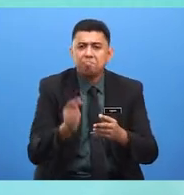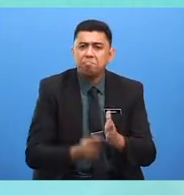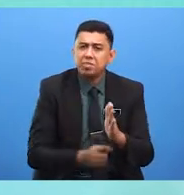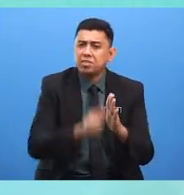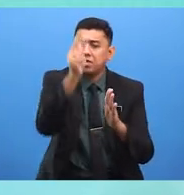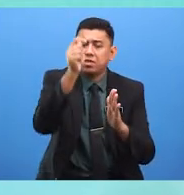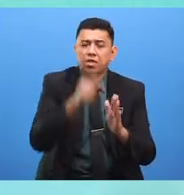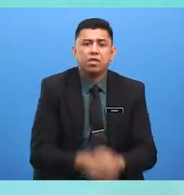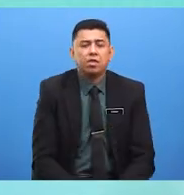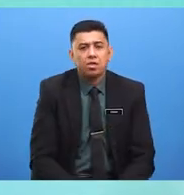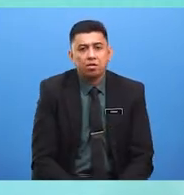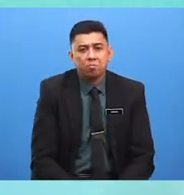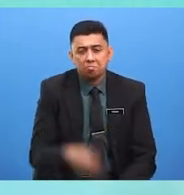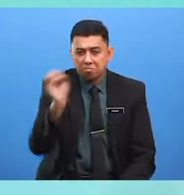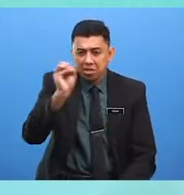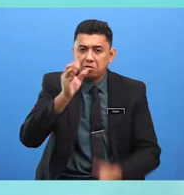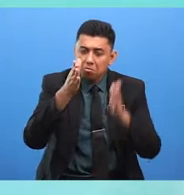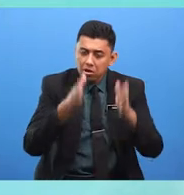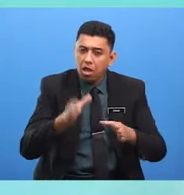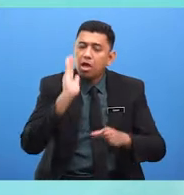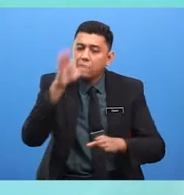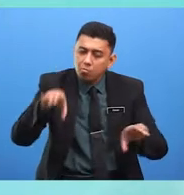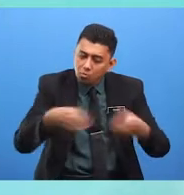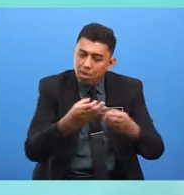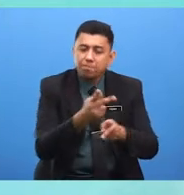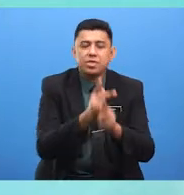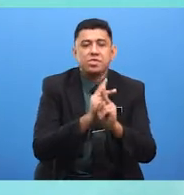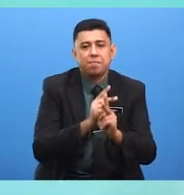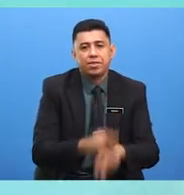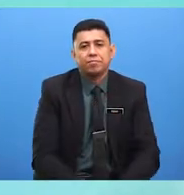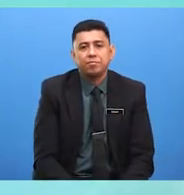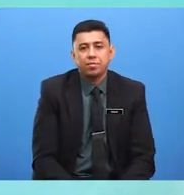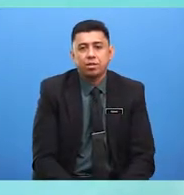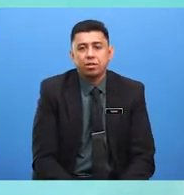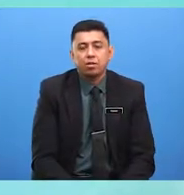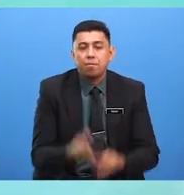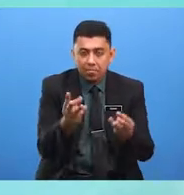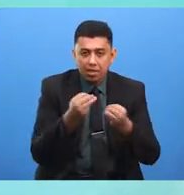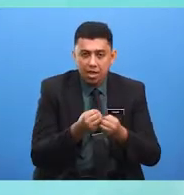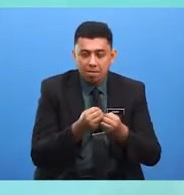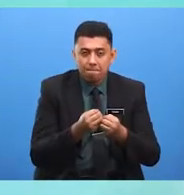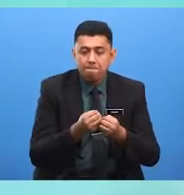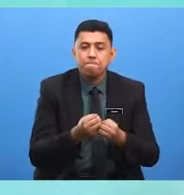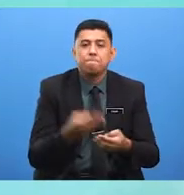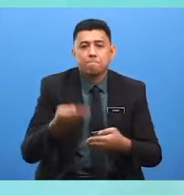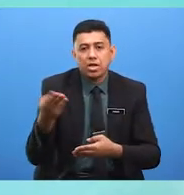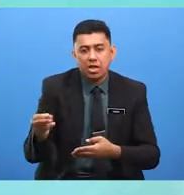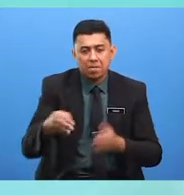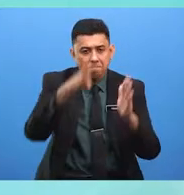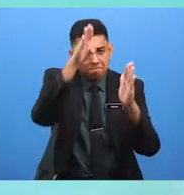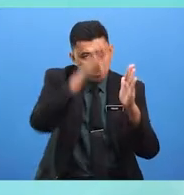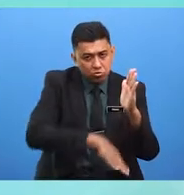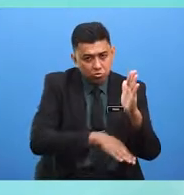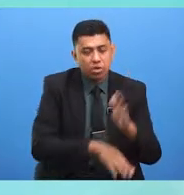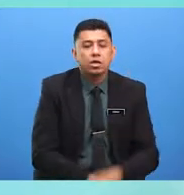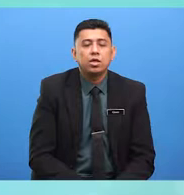yang akan membuat pinjaman untuk pembelian barang n permintaan barang anakan merosot dan seterusnya inflasi